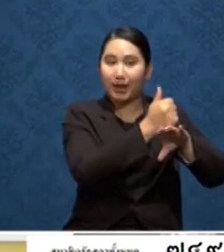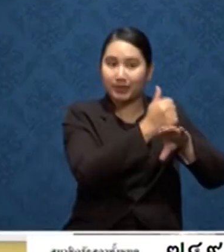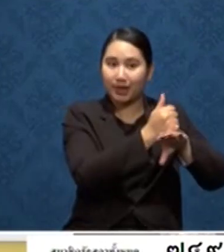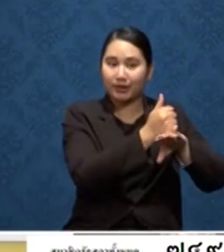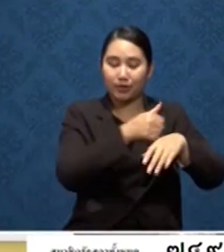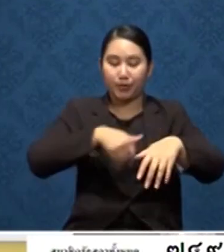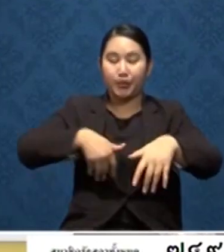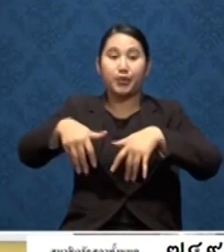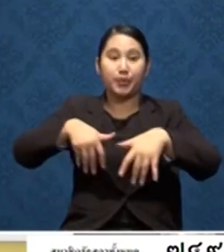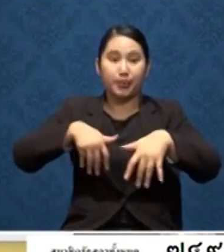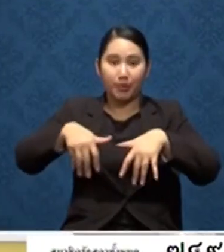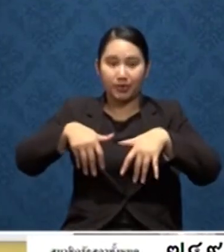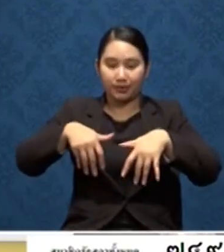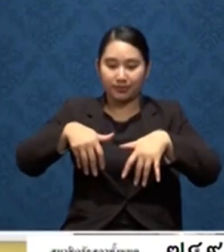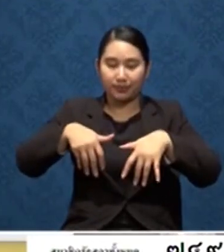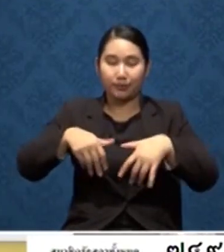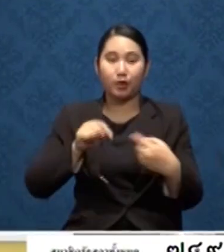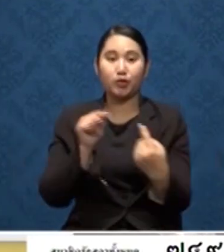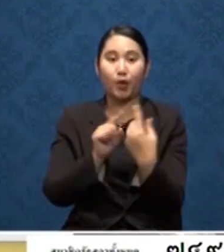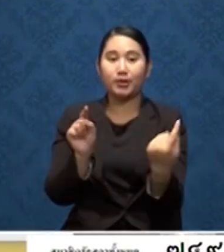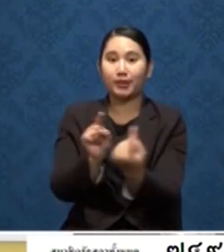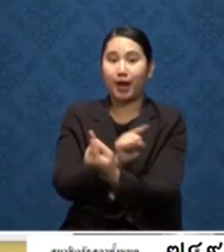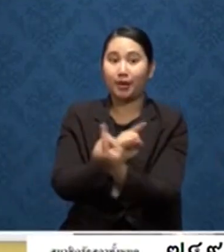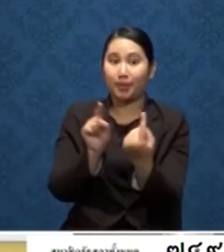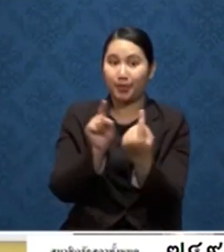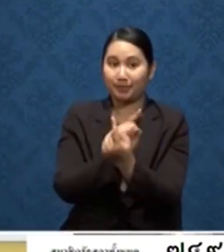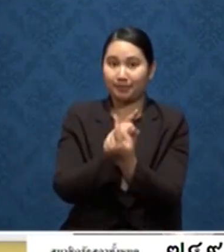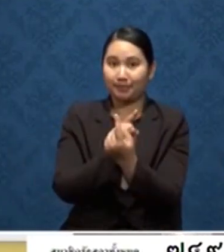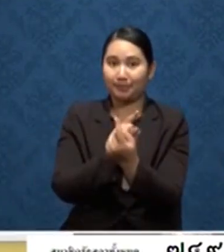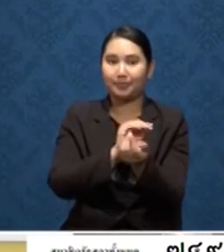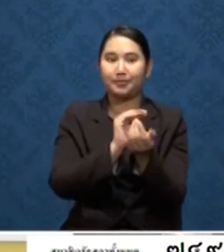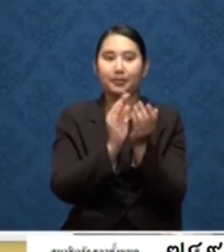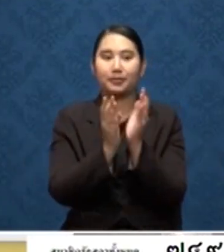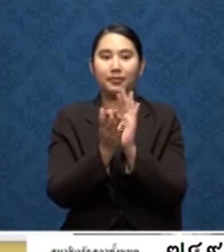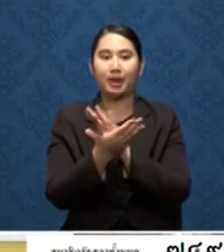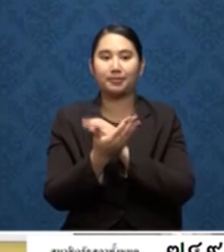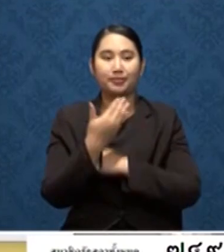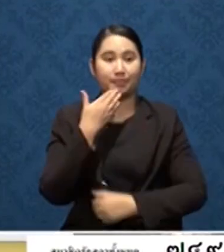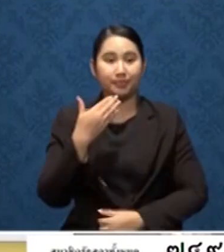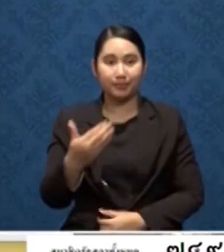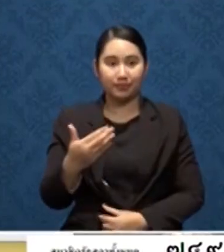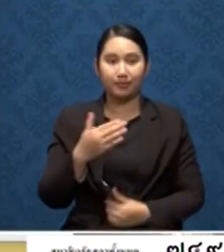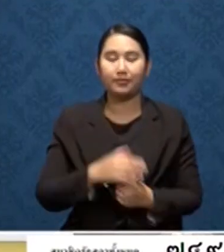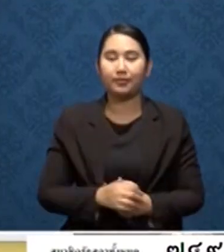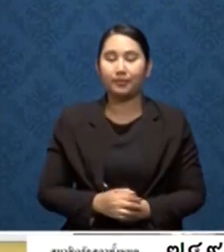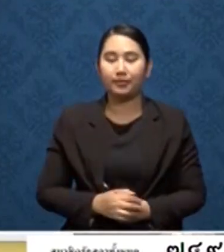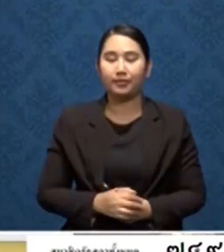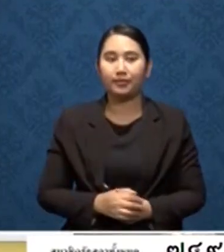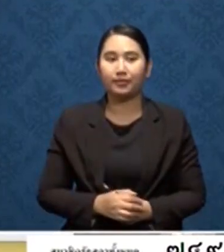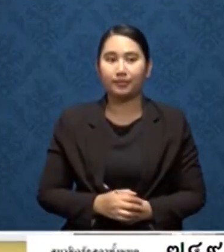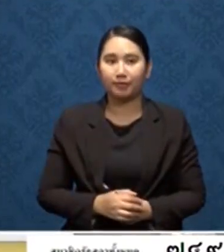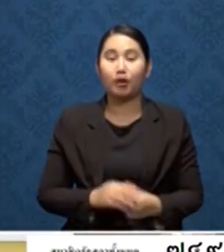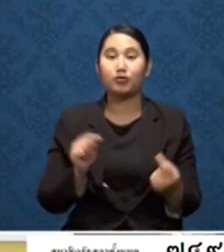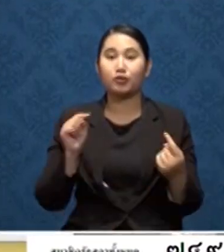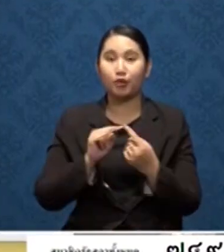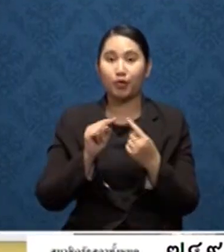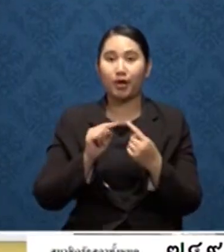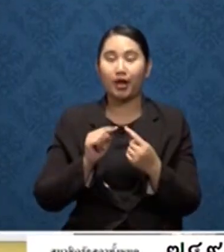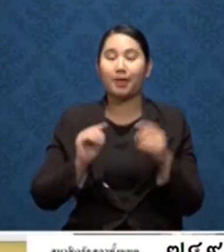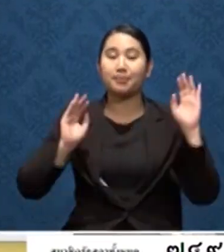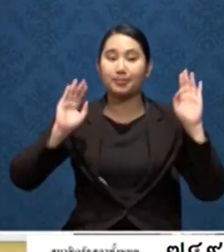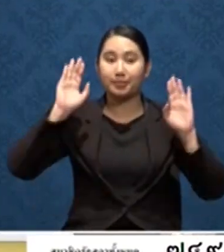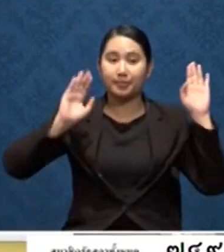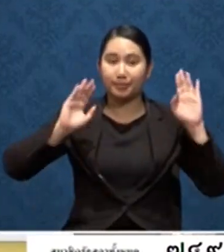ชนภายใต้บริบทของสังคมที่เปลี่ยนแปลงไปตลอดเวลาและภายใต้หลักการของระบอบการปกครองแบบ